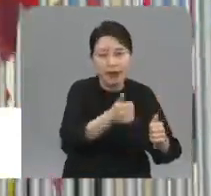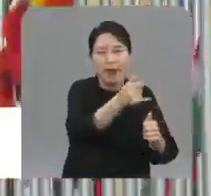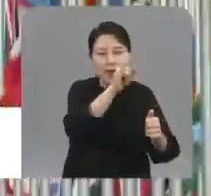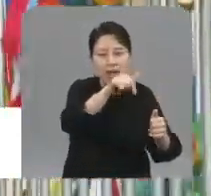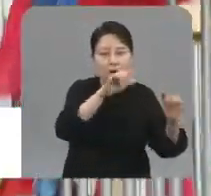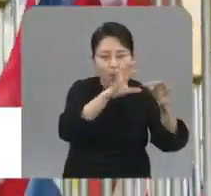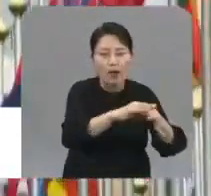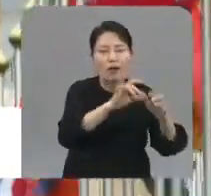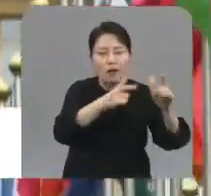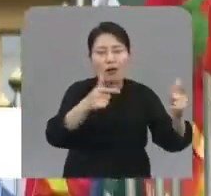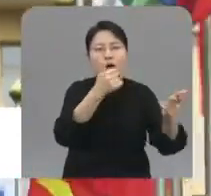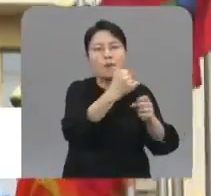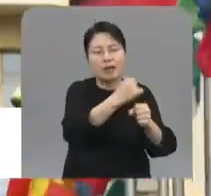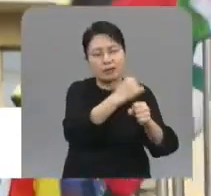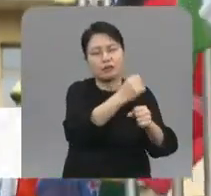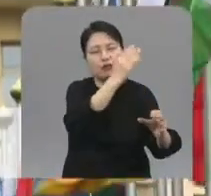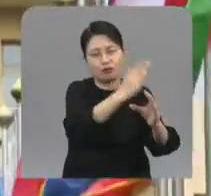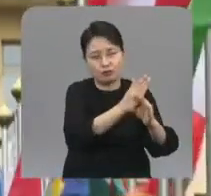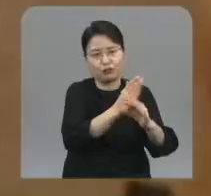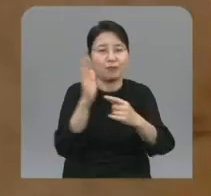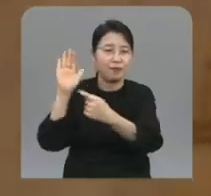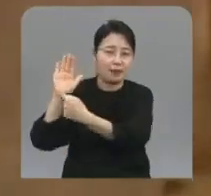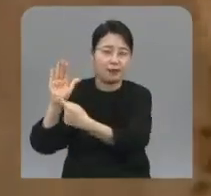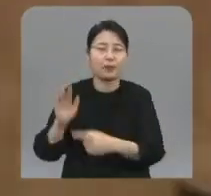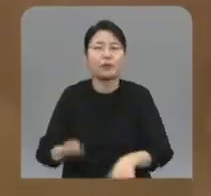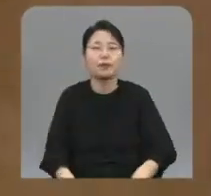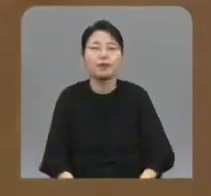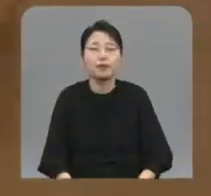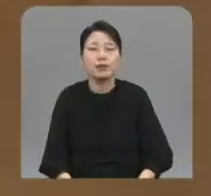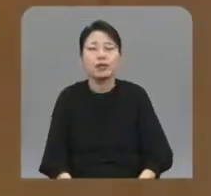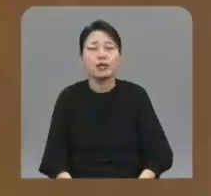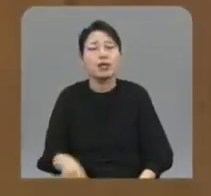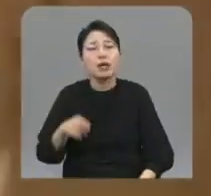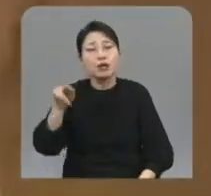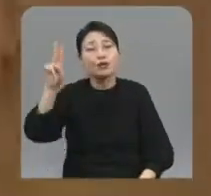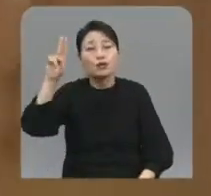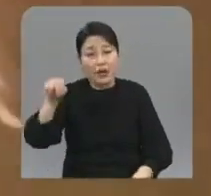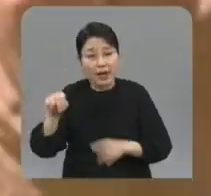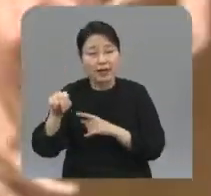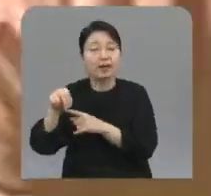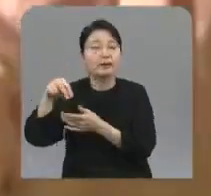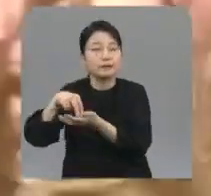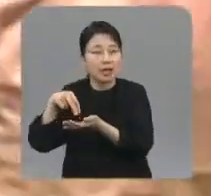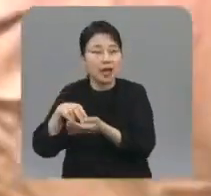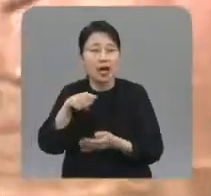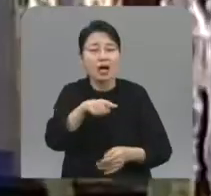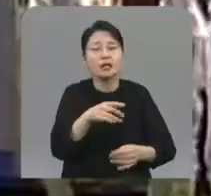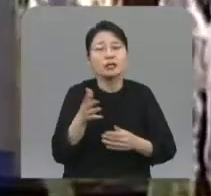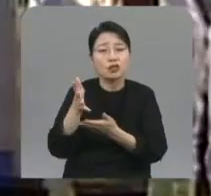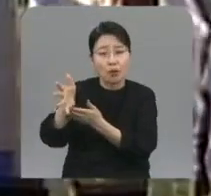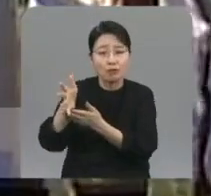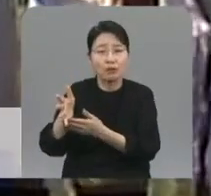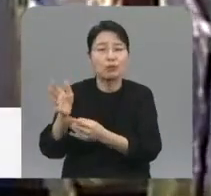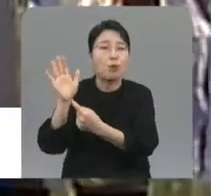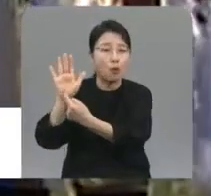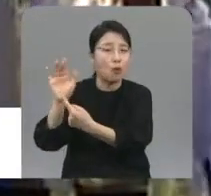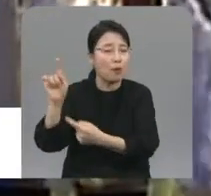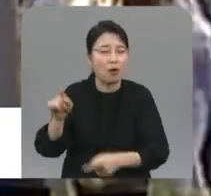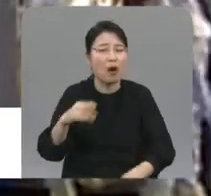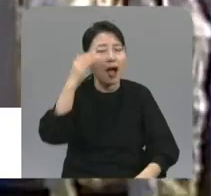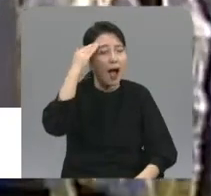Korea Utara juga dinyatakan tetap mengimpor minyak dan batubara secara ilegal dengan melanggar sanksi PBB yang diberikan